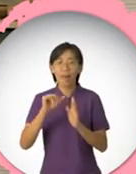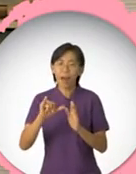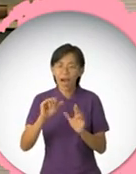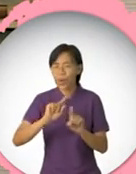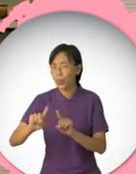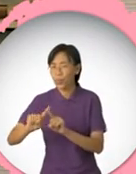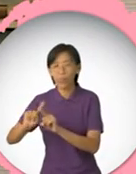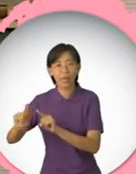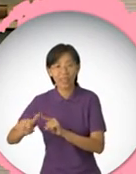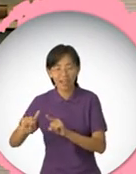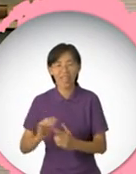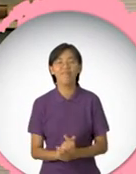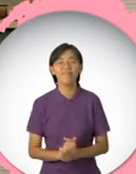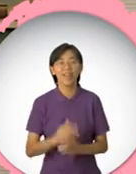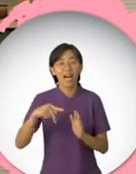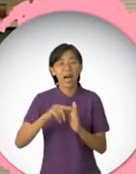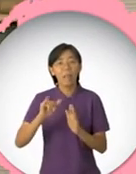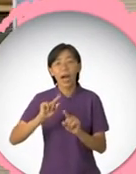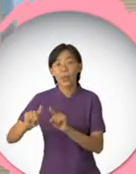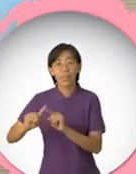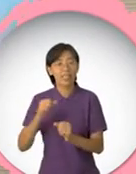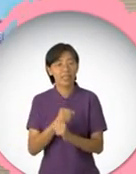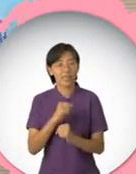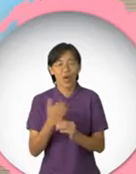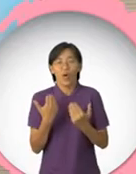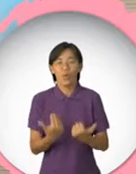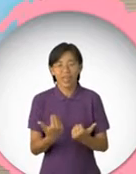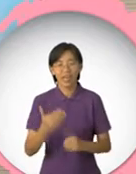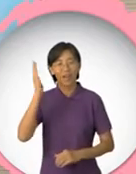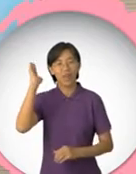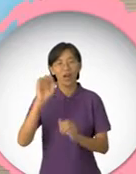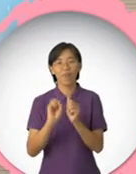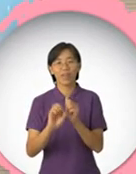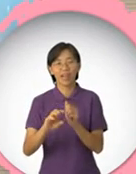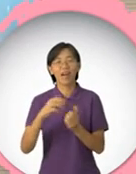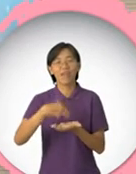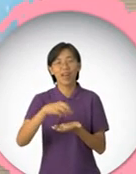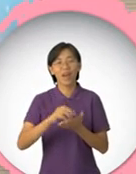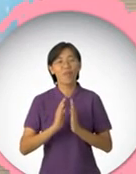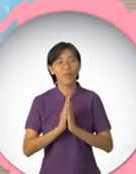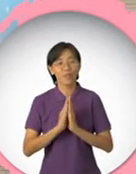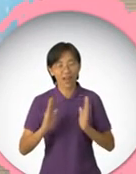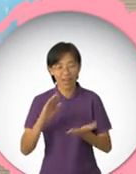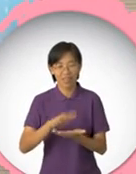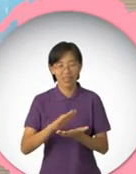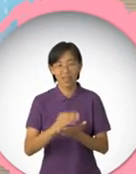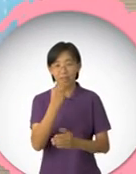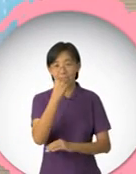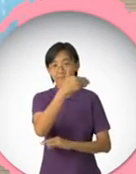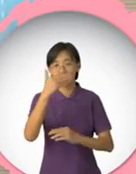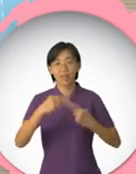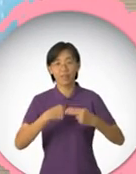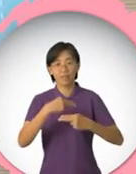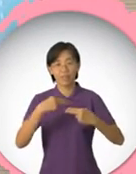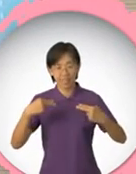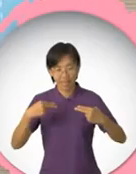โบแล้วก็พายผีเสื้อแต่ว่าสำหรับวันนี้ขอบคุณวิทยากรของเรานะครับอาจารย์ธีรนุชฉายสิริโชติจากโรงเรียนการอาหารนานาชาติสว